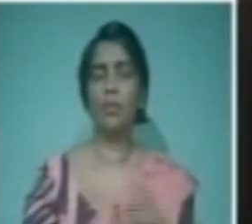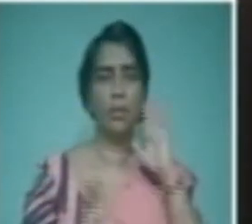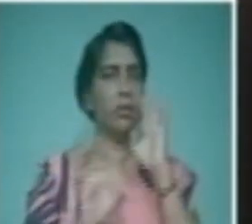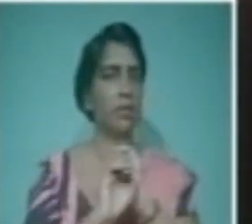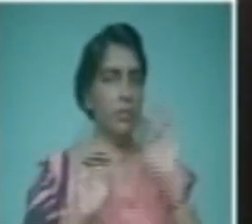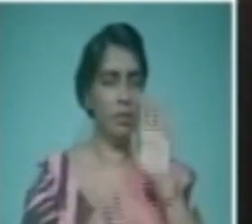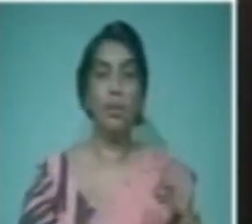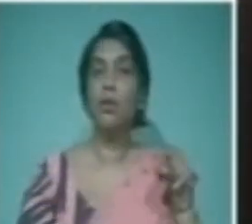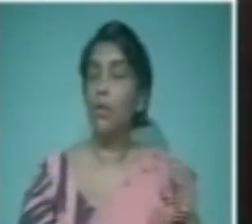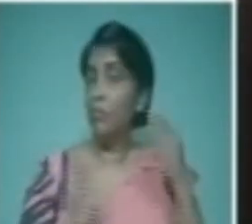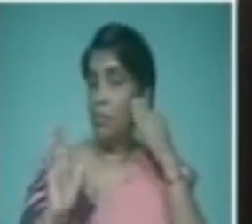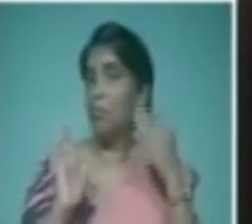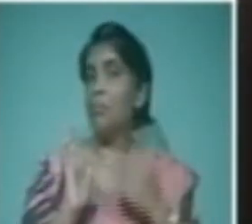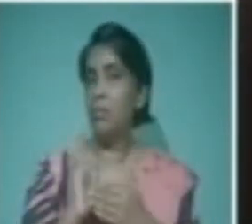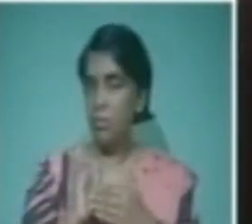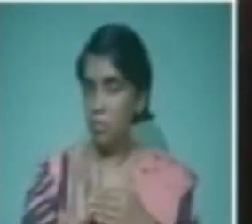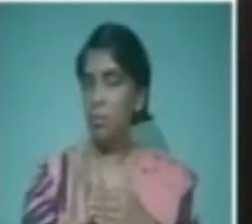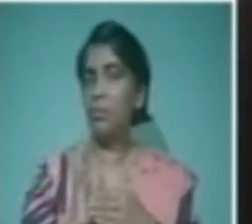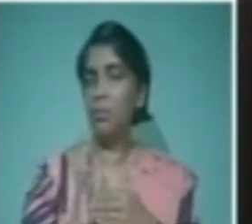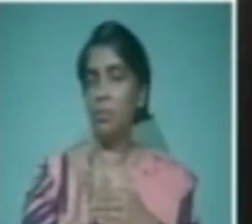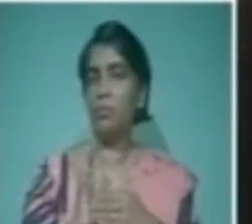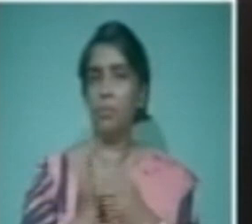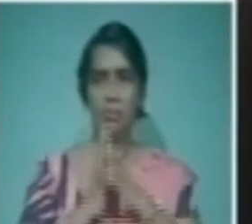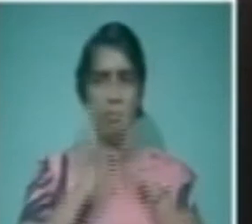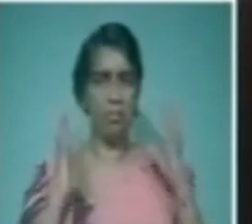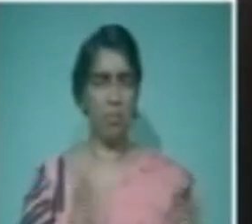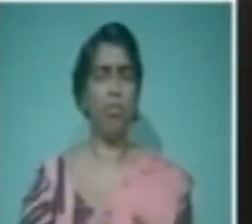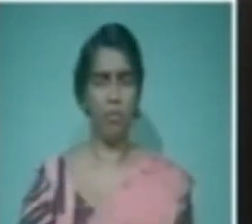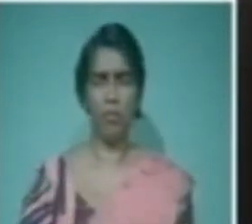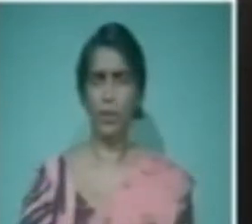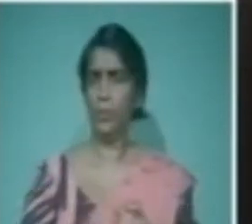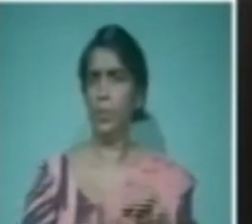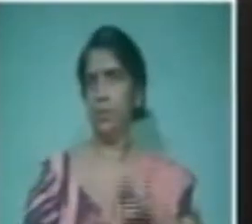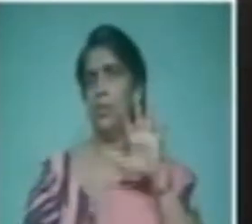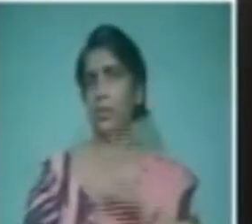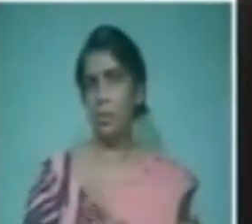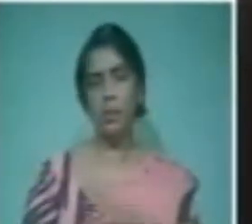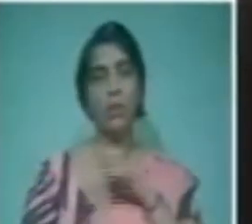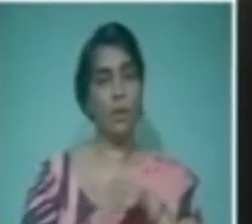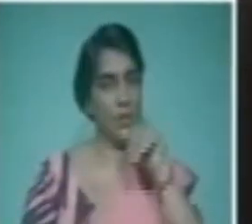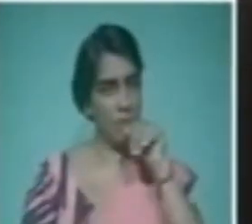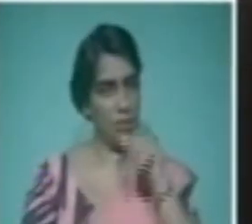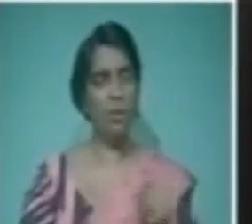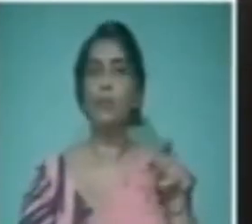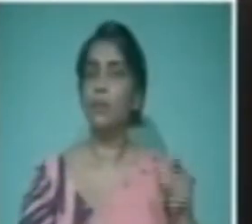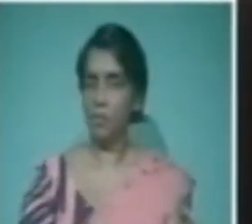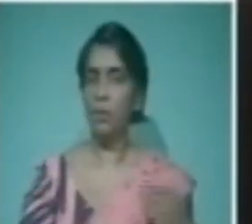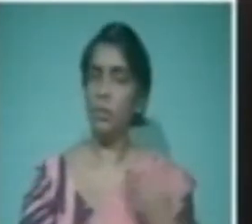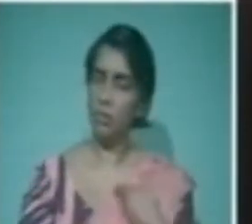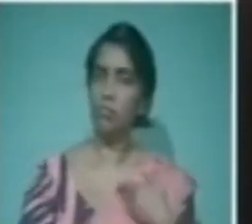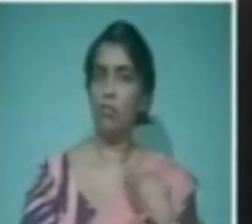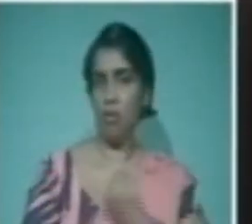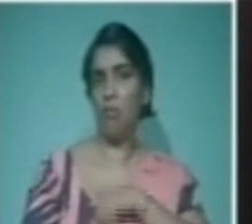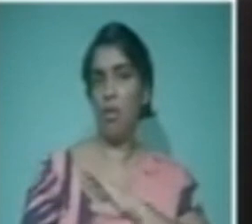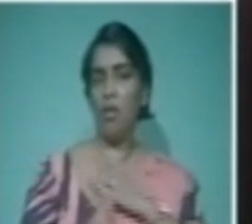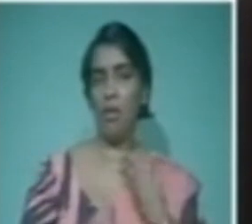කරා මේ පිළිබඳව බොහොම බරපතල තීන්දුවක් ගන්නවයි කියලා. ඉතින් ඇත්ත වශයෙන්ම අපිත් හිටගන්නේ